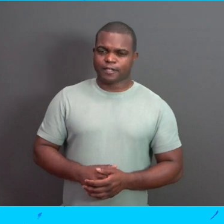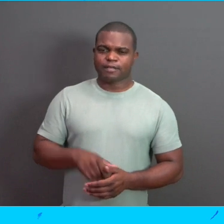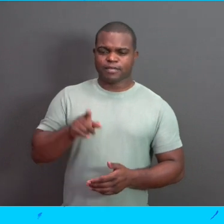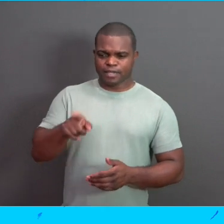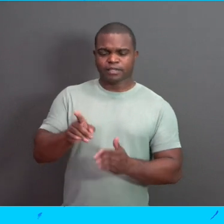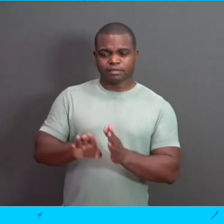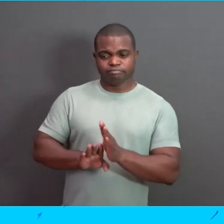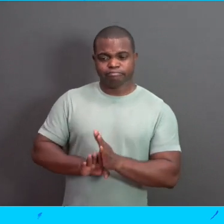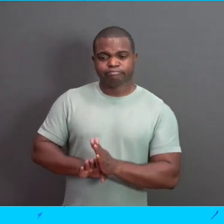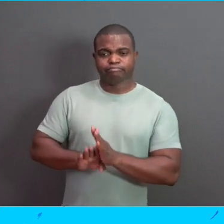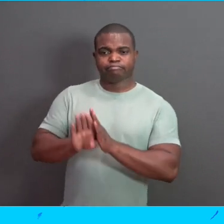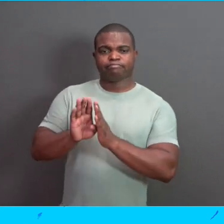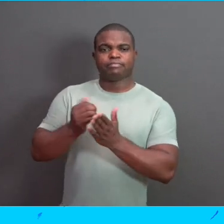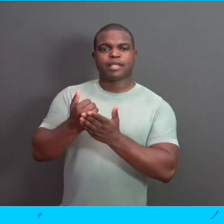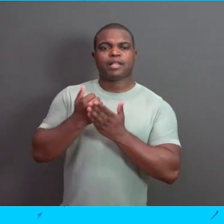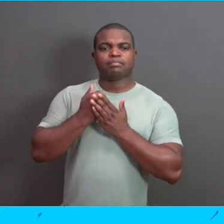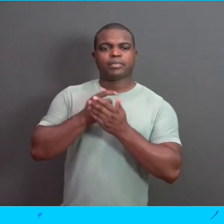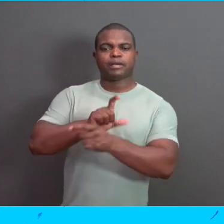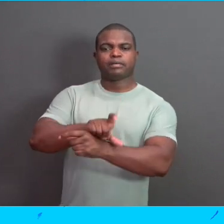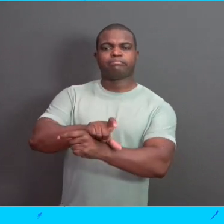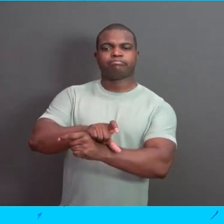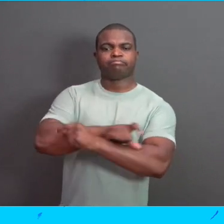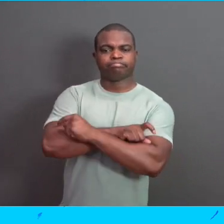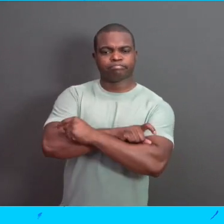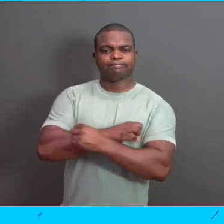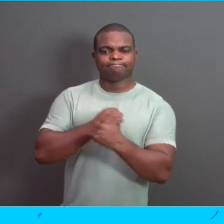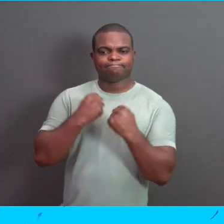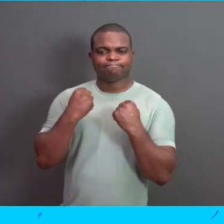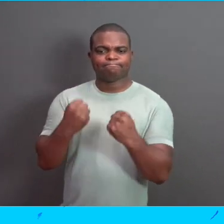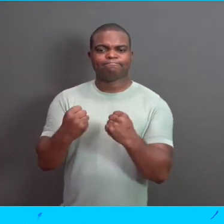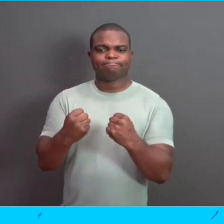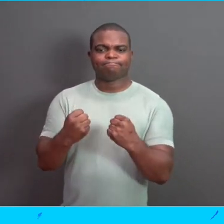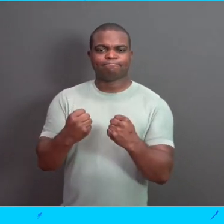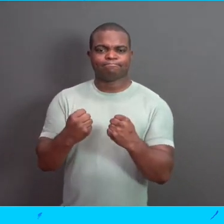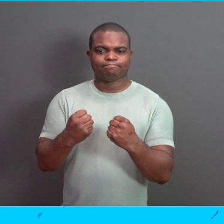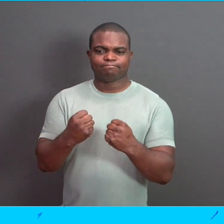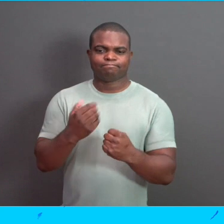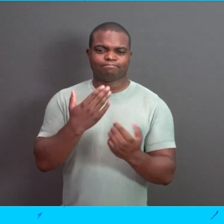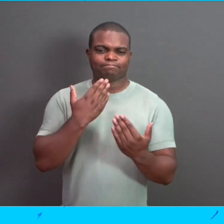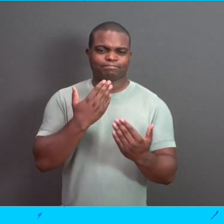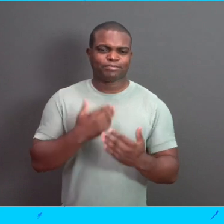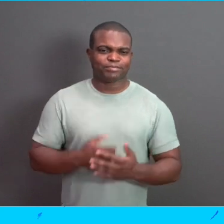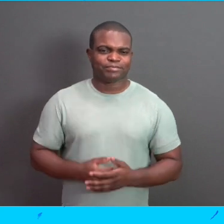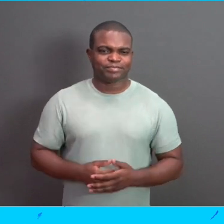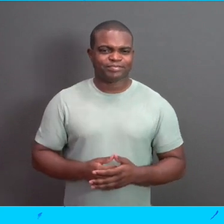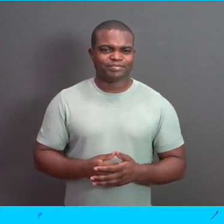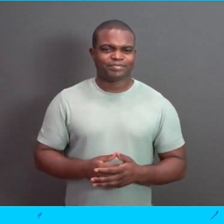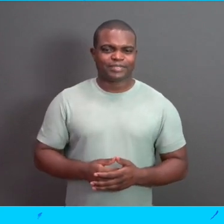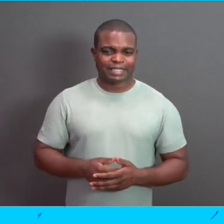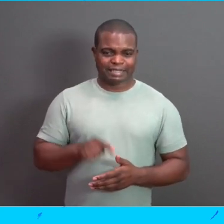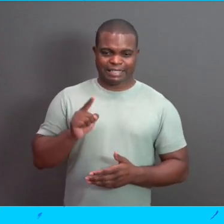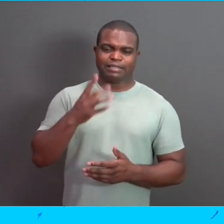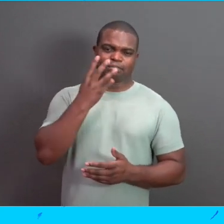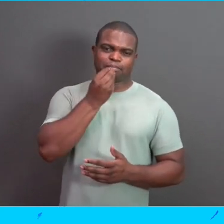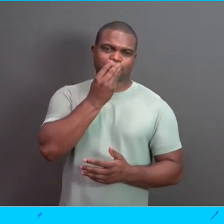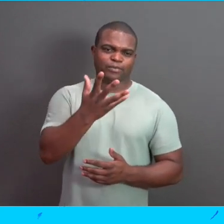C'est nécessaire d'avoir tout ça pour pouvoir avancer. Merci. Merci, Selinga.